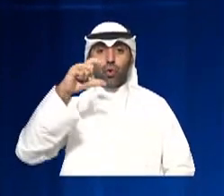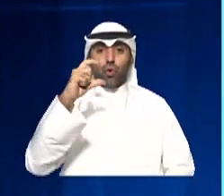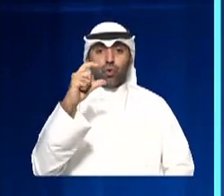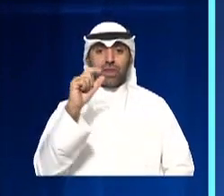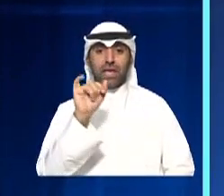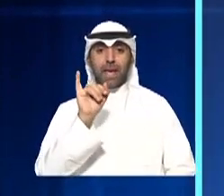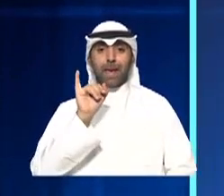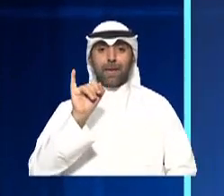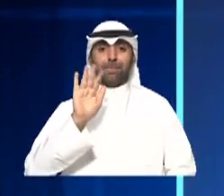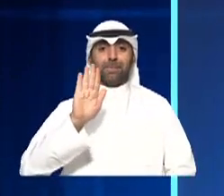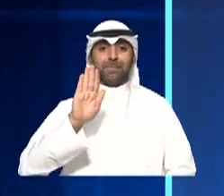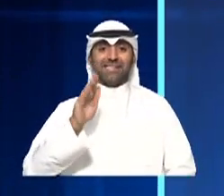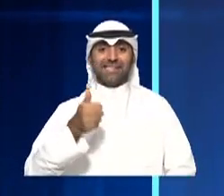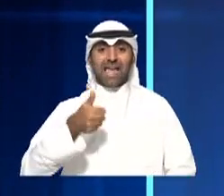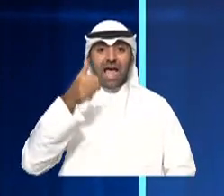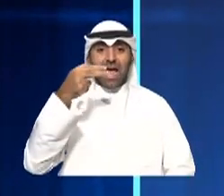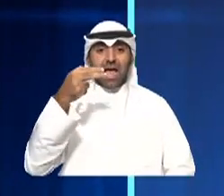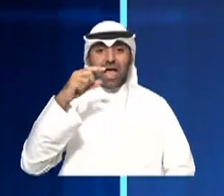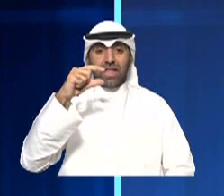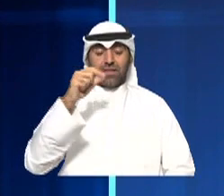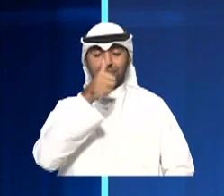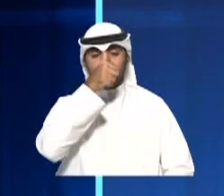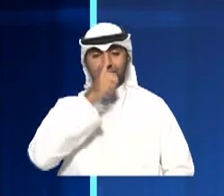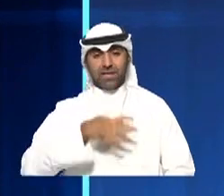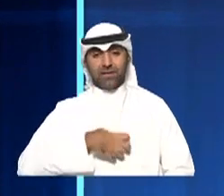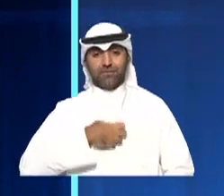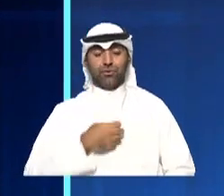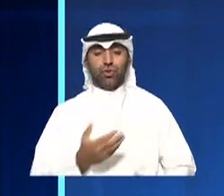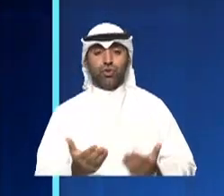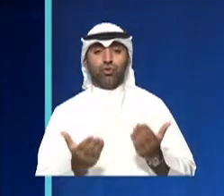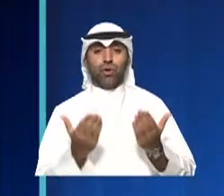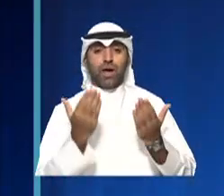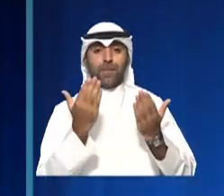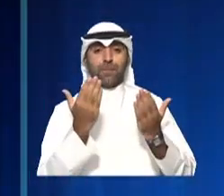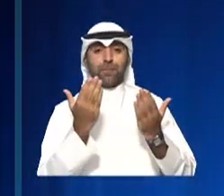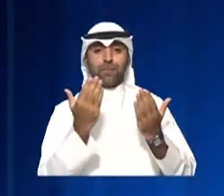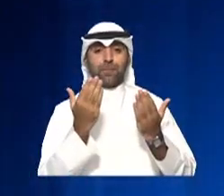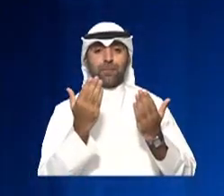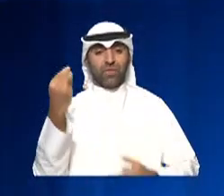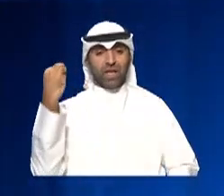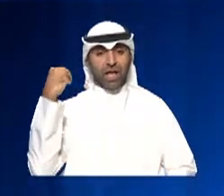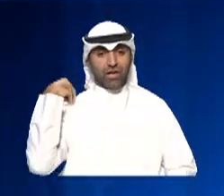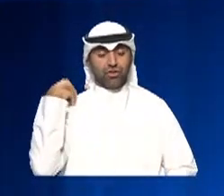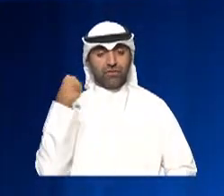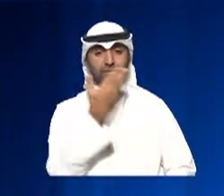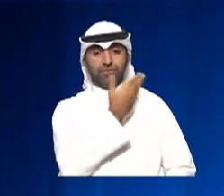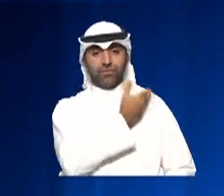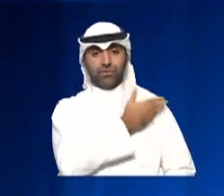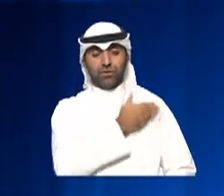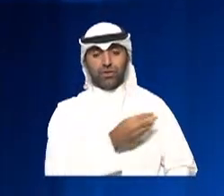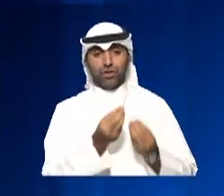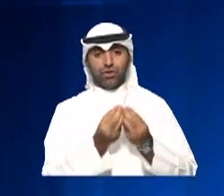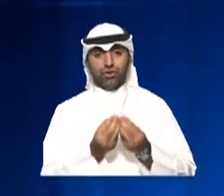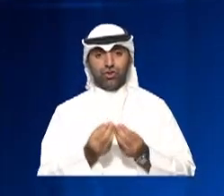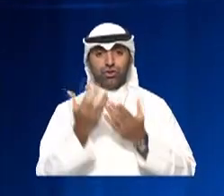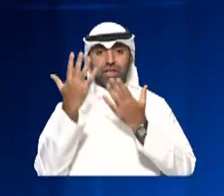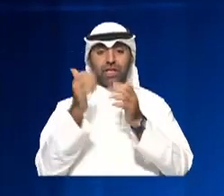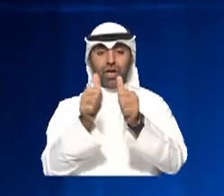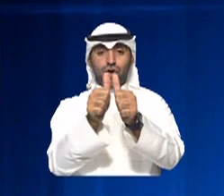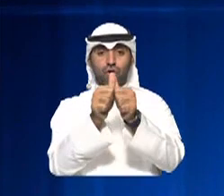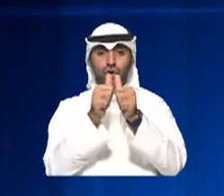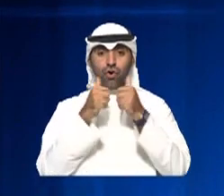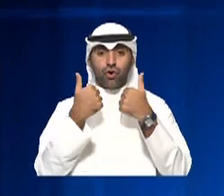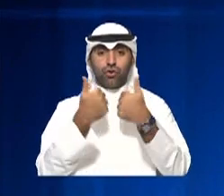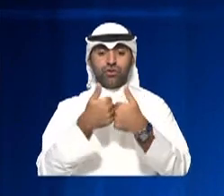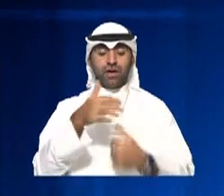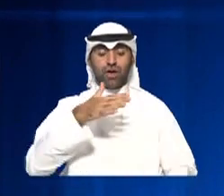بن سعود بن عبد العزيز آل سعود، سائلا سموه المولى تعالى أن يتغمدها بواسع رحمته ويسكنها فسيح